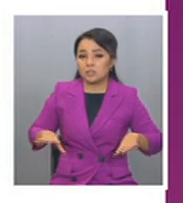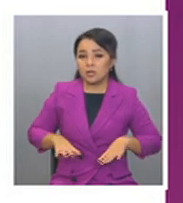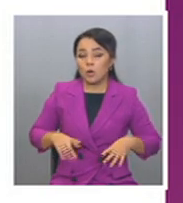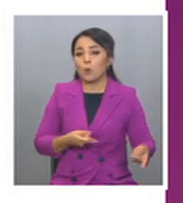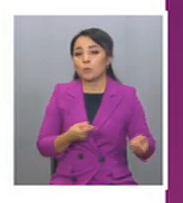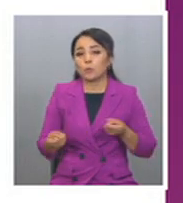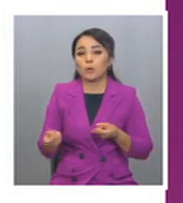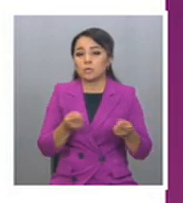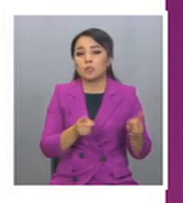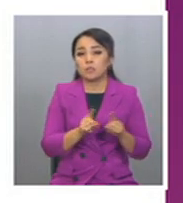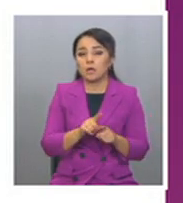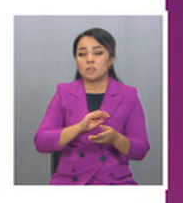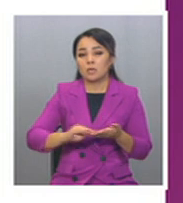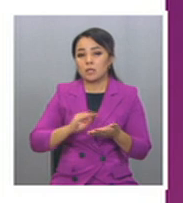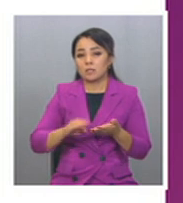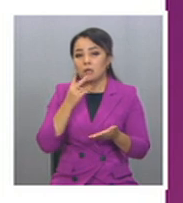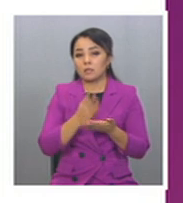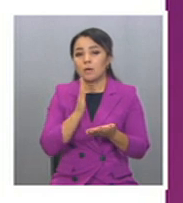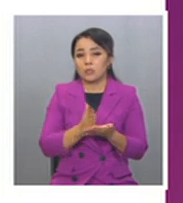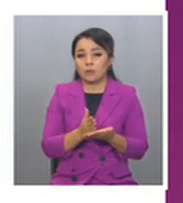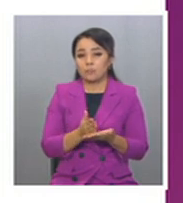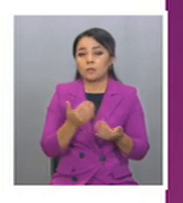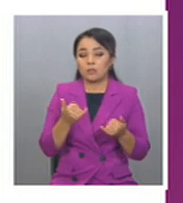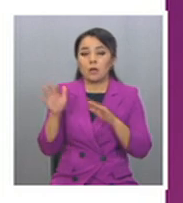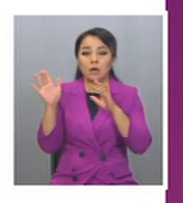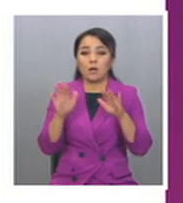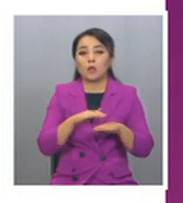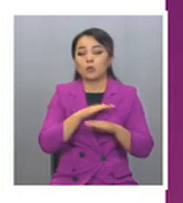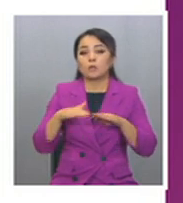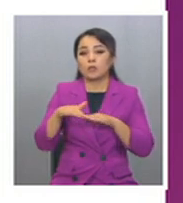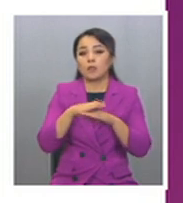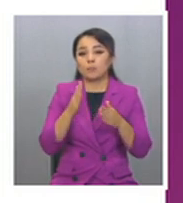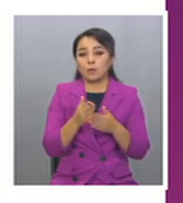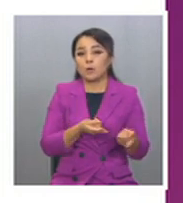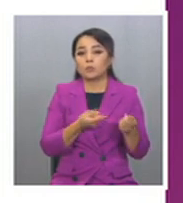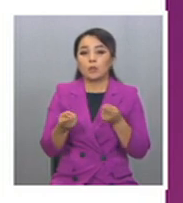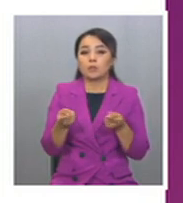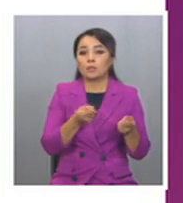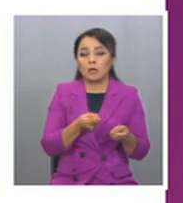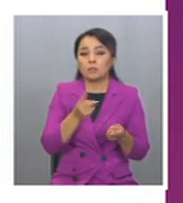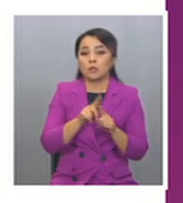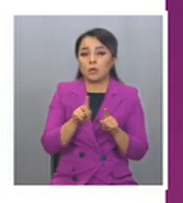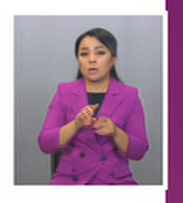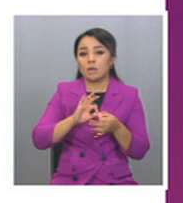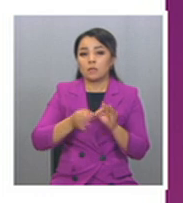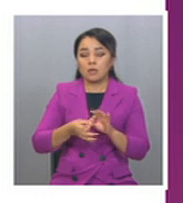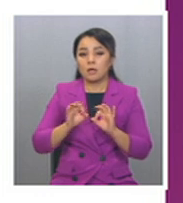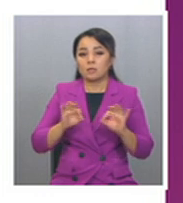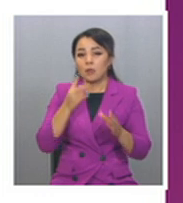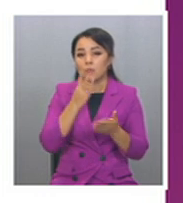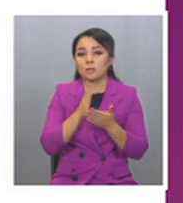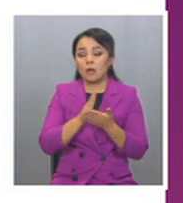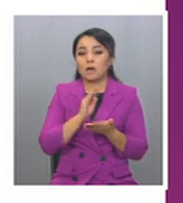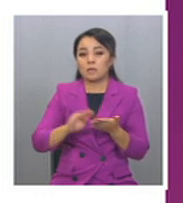көшіргендігі туралы жазған екен. Қар үстінде күймемен көшкендері туралы айта келе, жаза